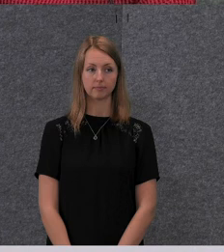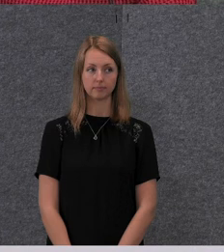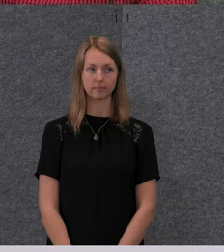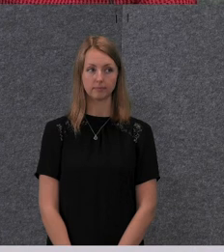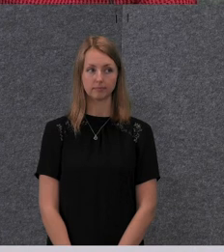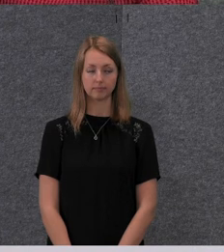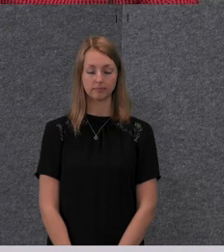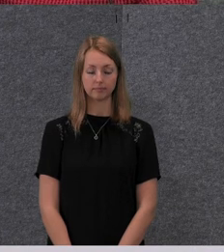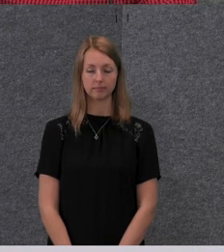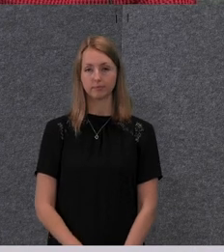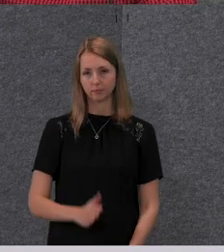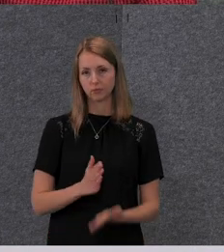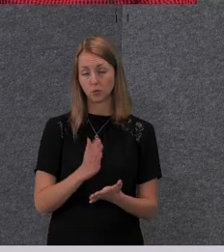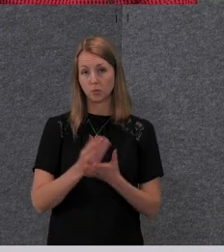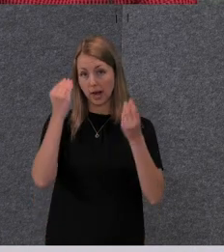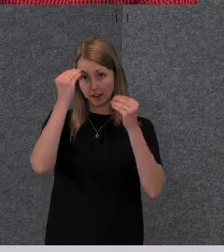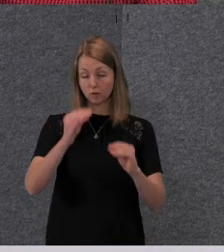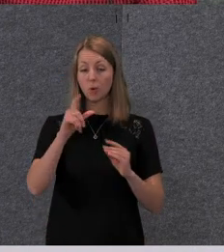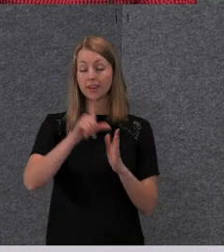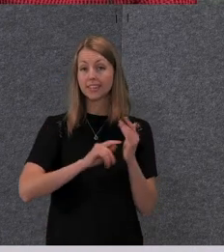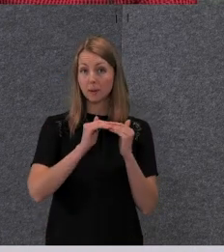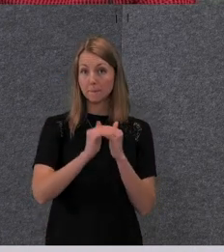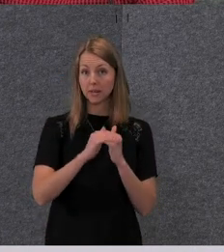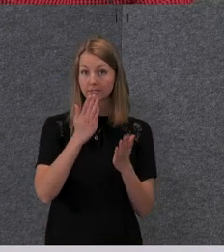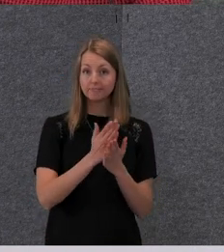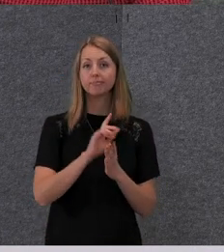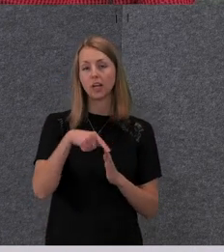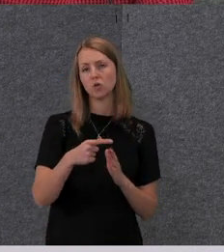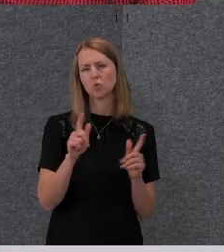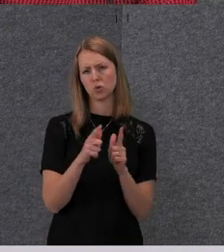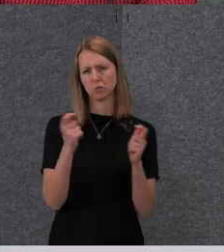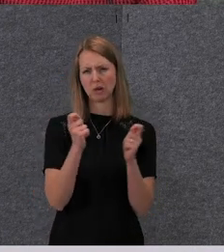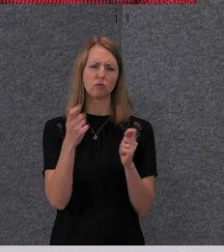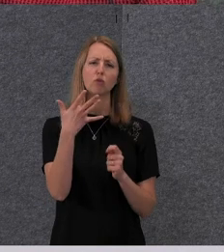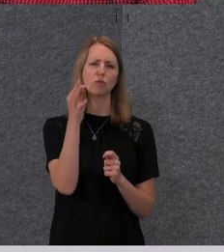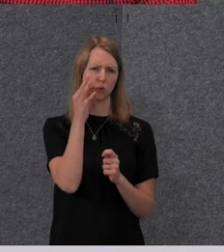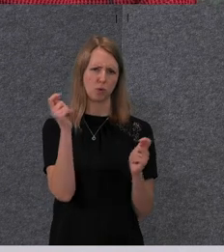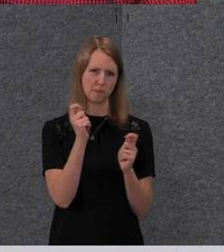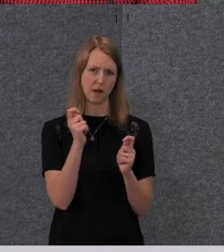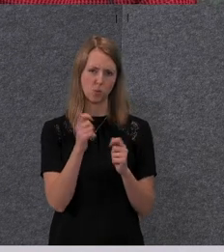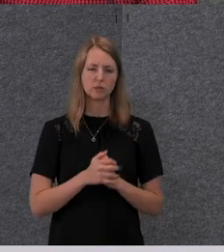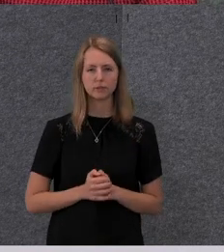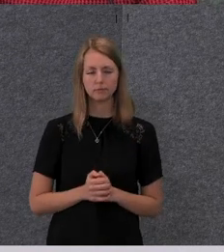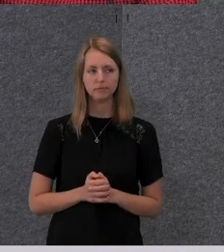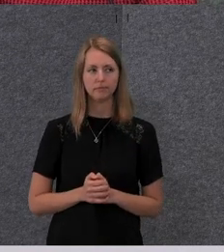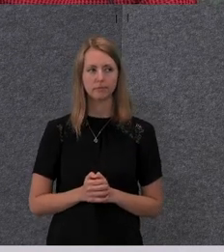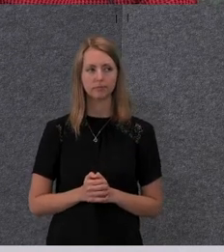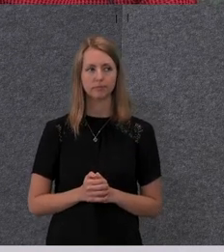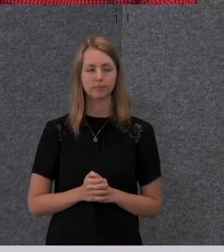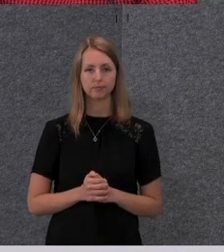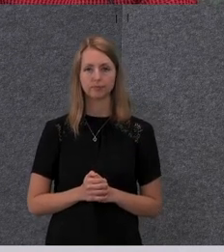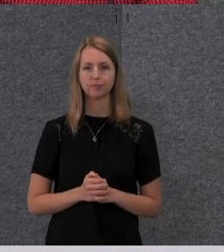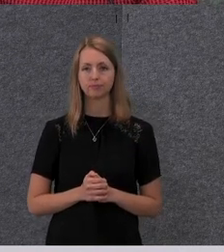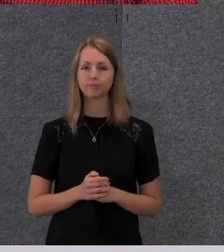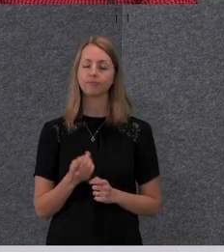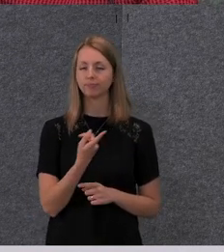Ich kann vielleicht schon mal ankündigen, dass wir nach diesem Listenplatz eine kurze Pause machen von circa 5 Minuten, um uns und euch